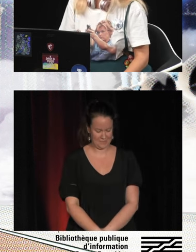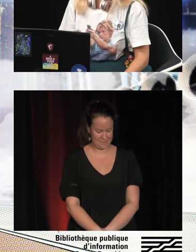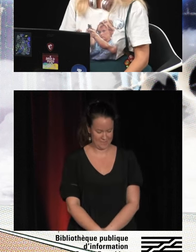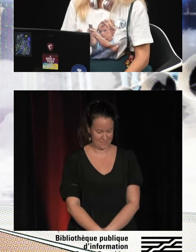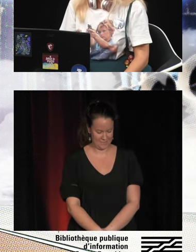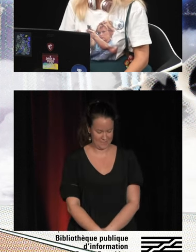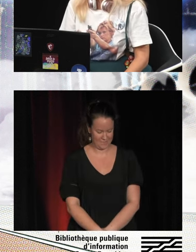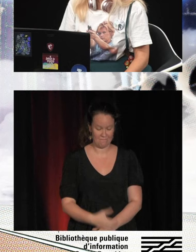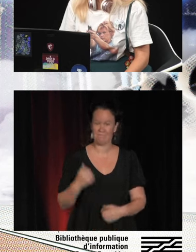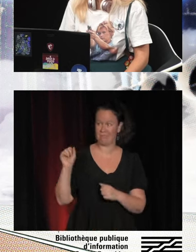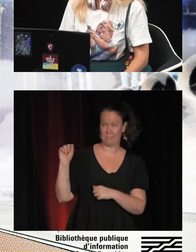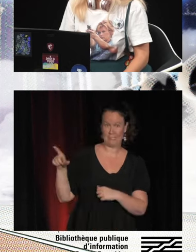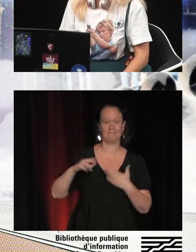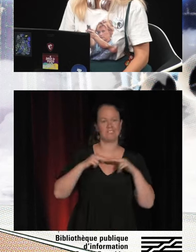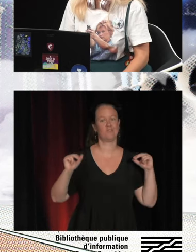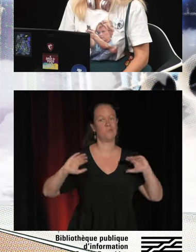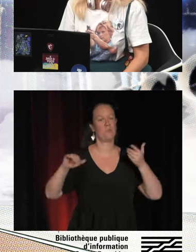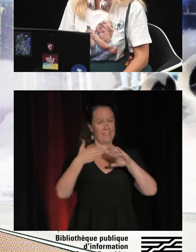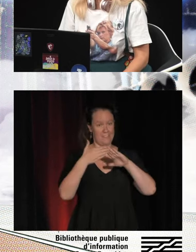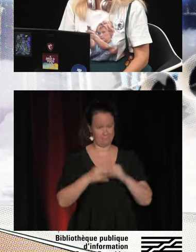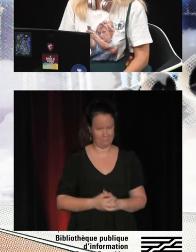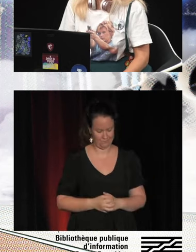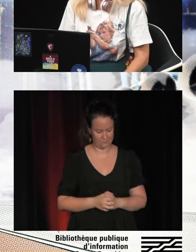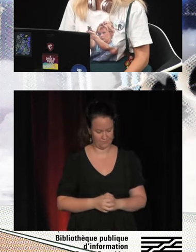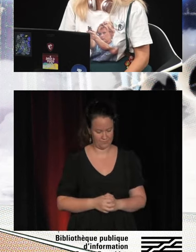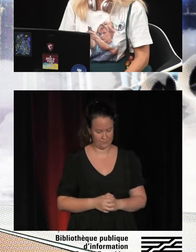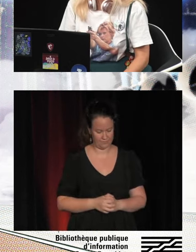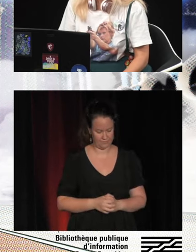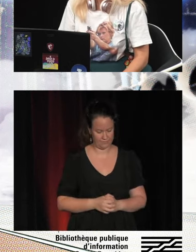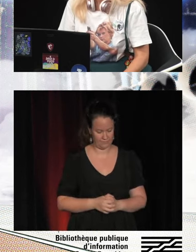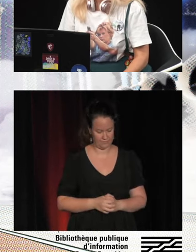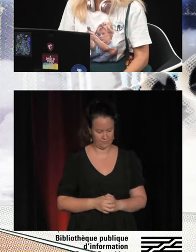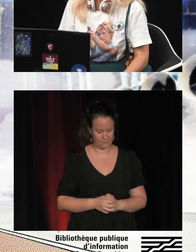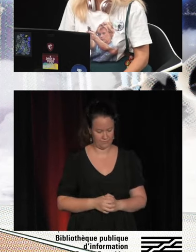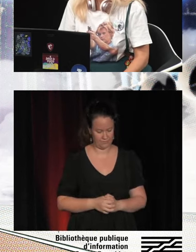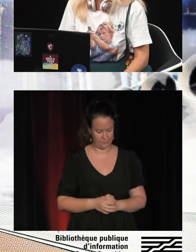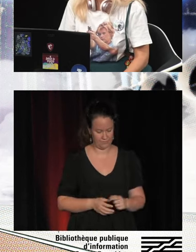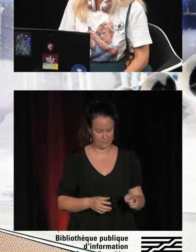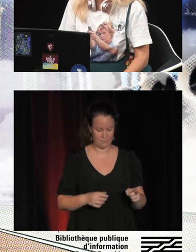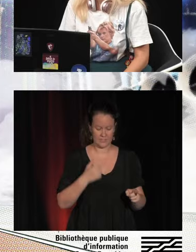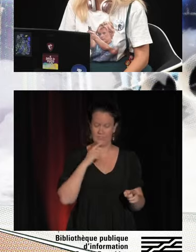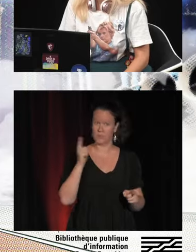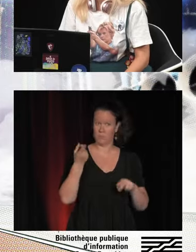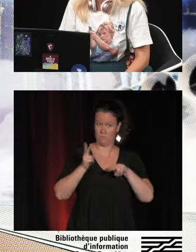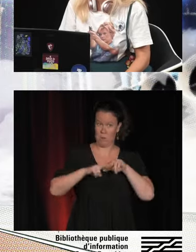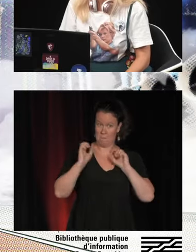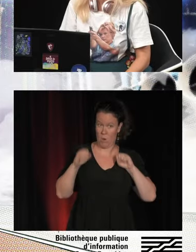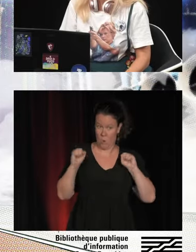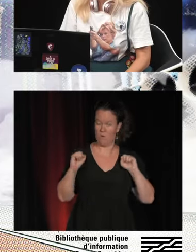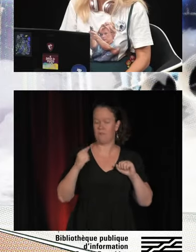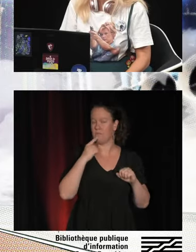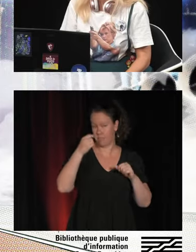Et donc nous voici en montagne. Alors, donc comme on l'a dit, absolument tout veut tuer Tintin, mais vous voyez les yaks là, bah le yak, il vous fait